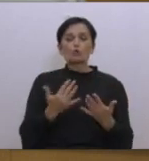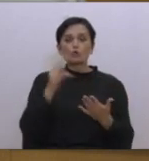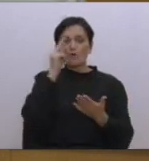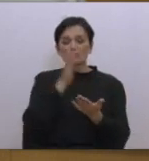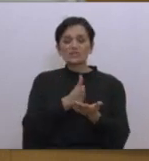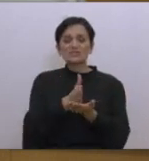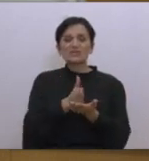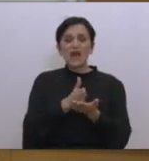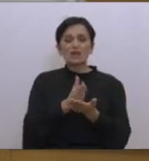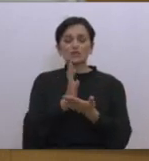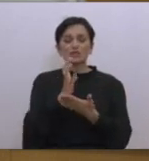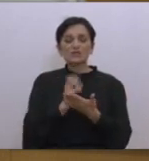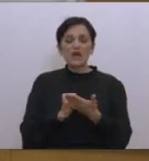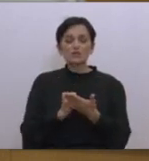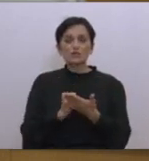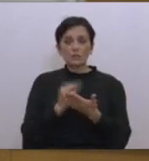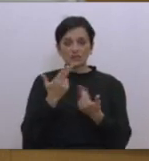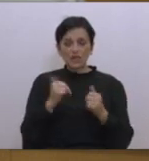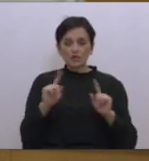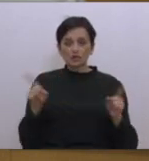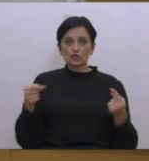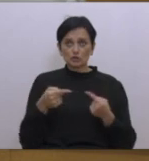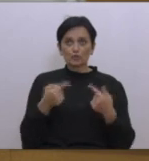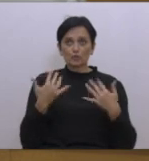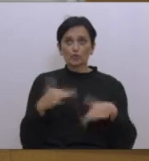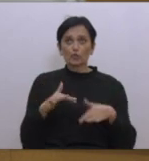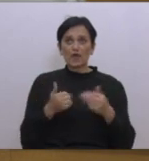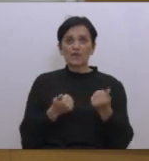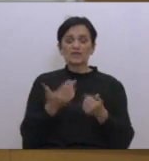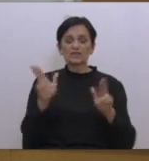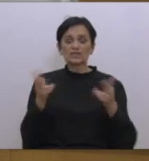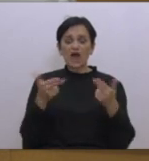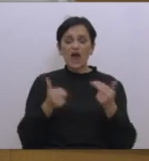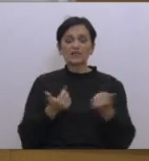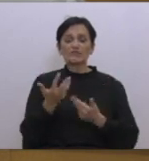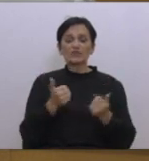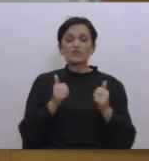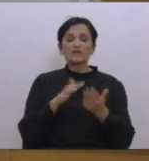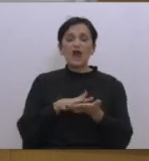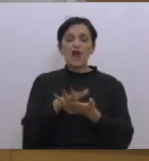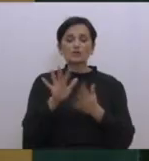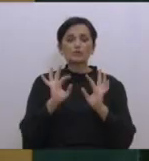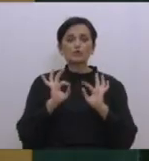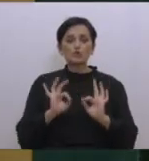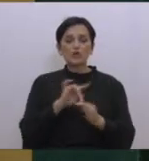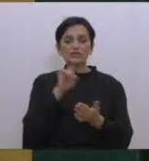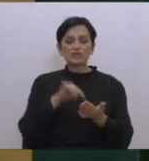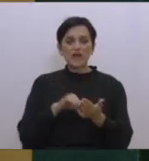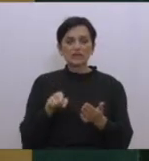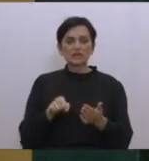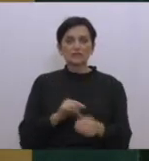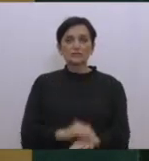სტაჟირების რესურსისათვისების და შესაბამისად უკვე დათვლილი ხარჯები ამ საკითხის სწორად განსაზღვრისათვის. მადლობთ.